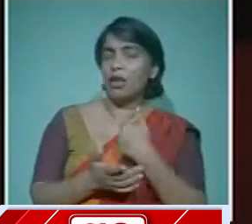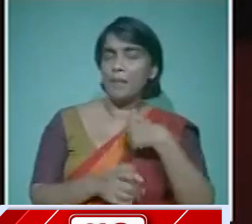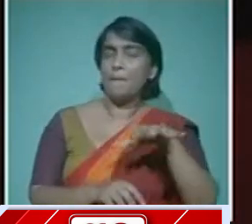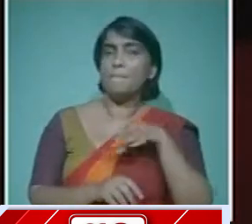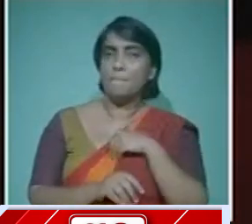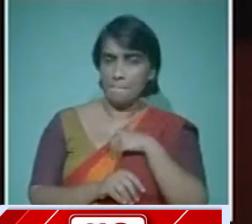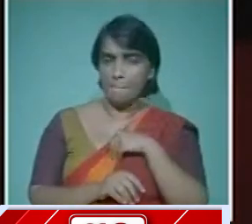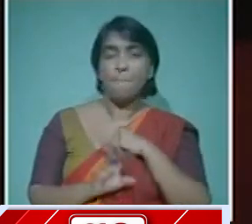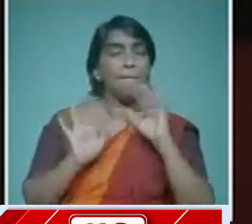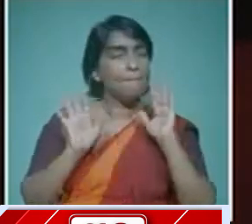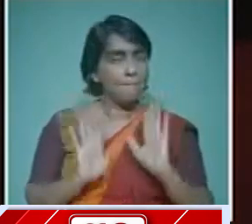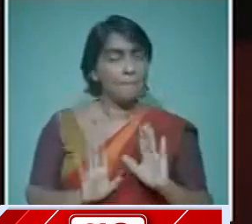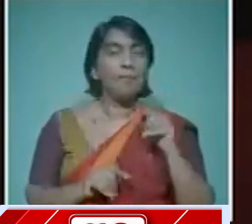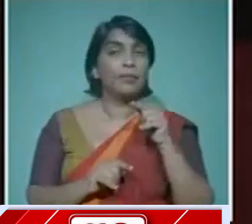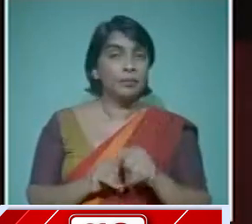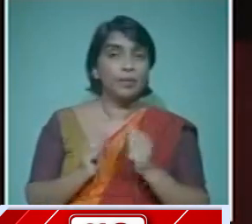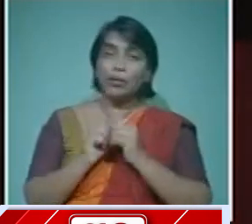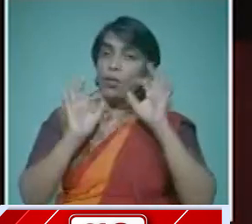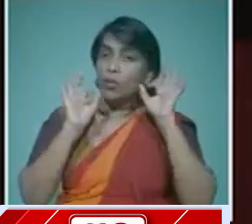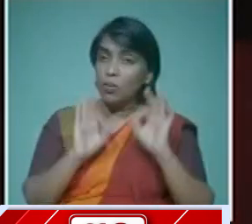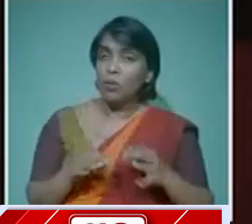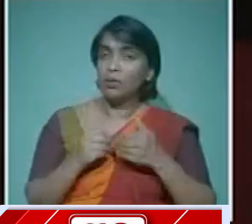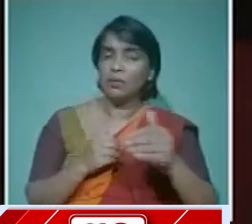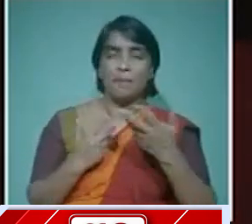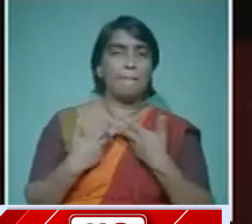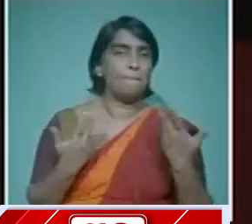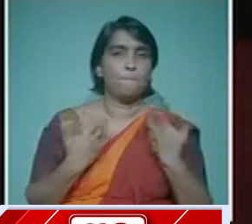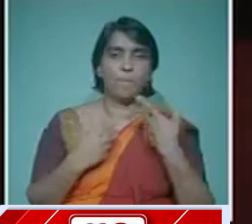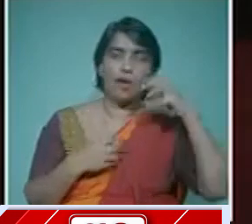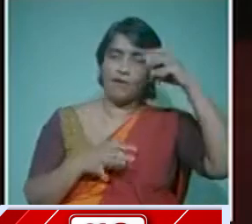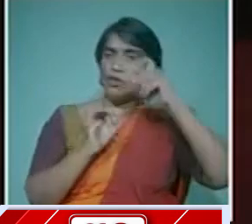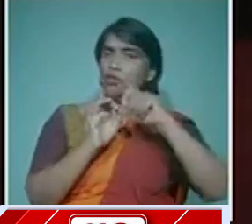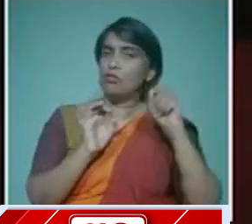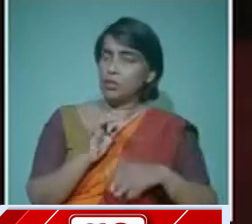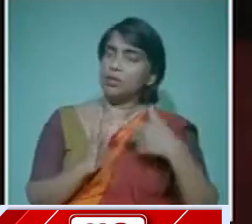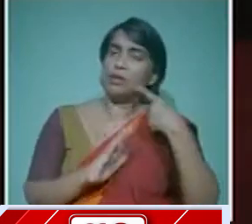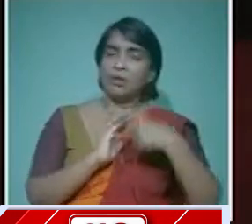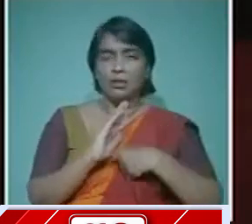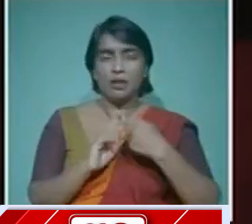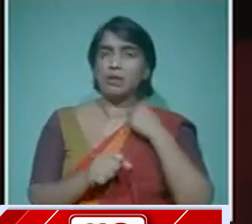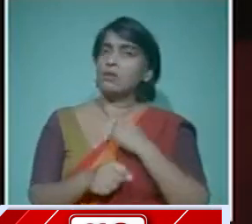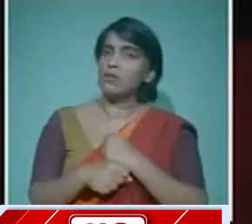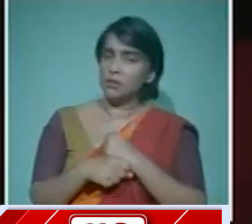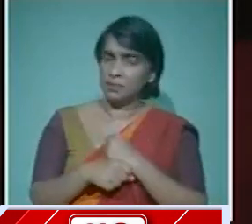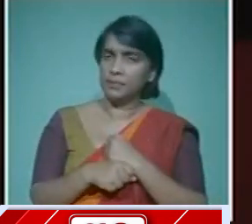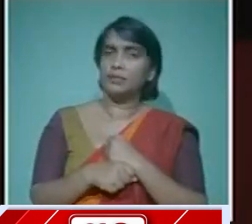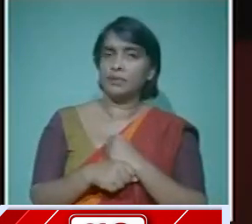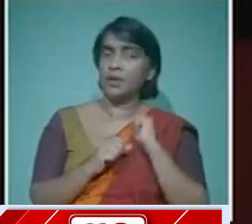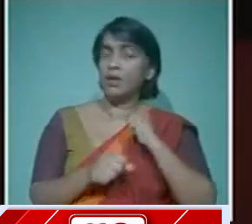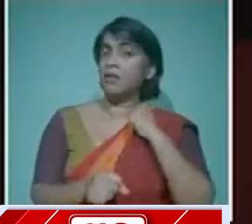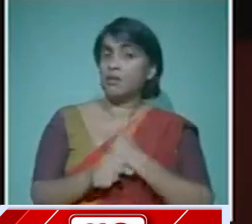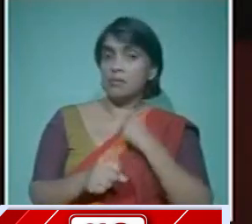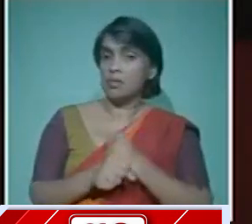පිළිගන්නවා. හැබැයි මේක නොකර ඉන්න පුළුවන් කමක් නැහැ විදුලි බල මණ්ඩලයටත්, රටටත්, රජයටත්. මොකද